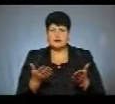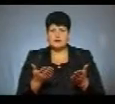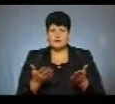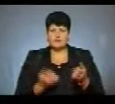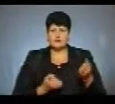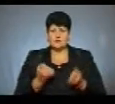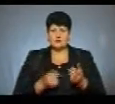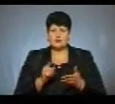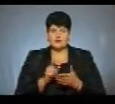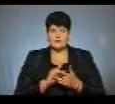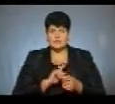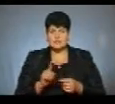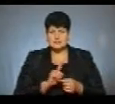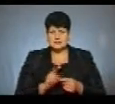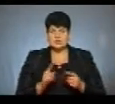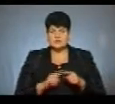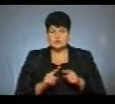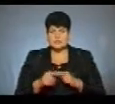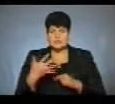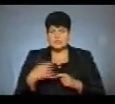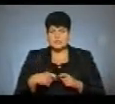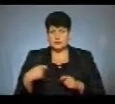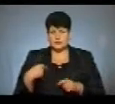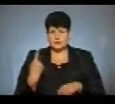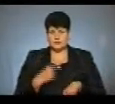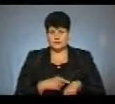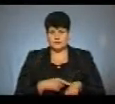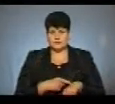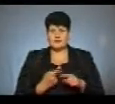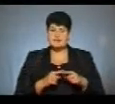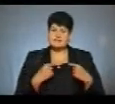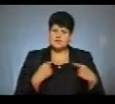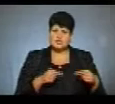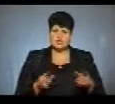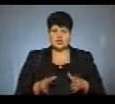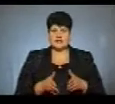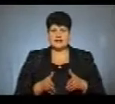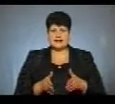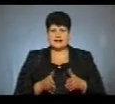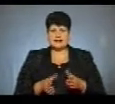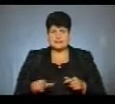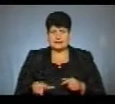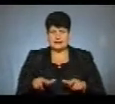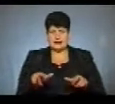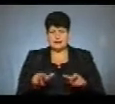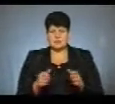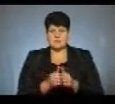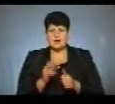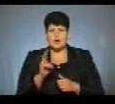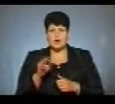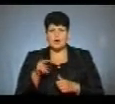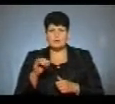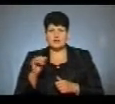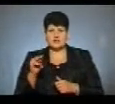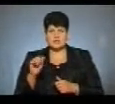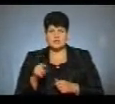в яких водії повинні рухатися зі швидкістю 50 км на годину. А це вже інша ділянка дороги М19 біля Копиченців. Тут за